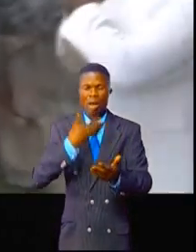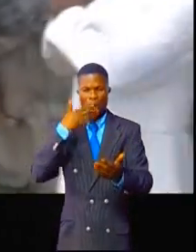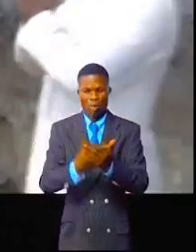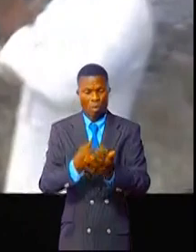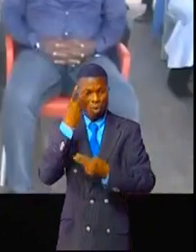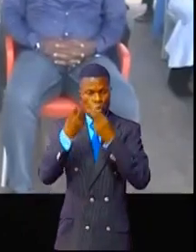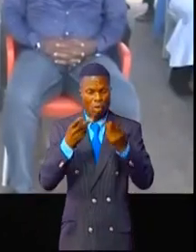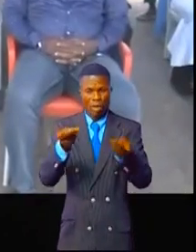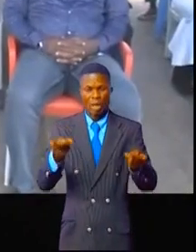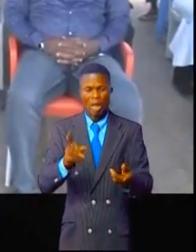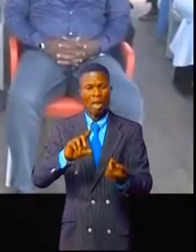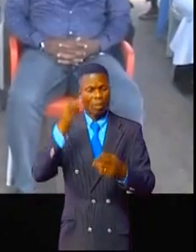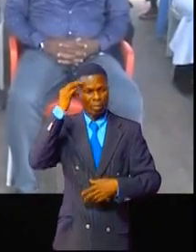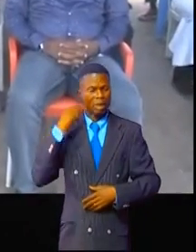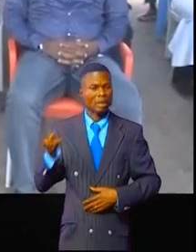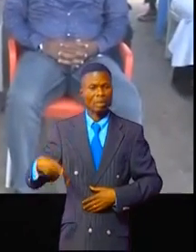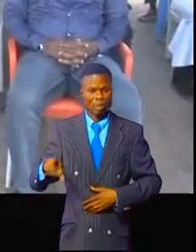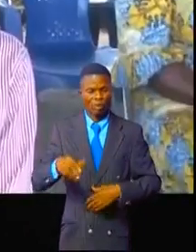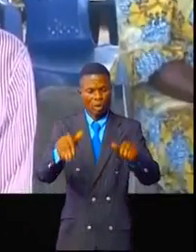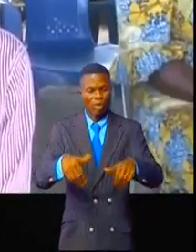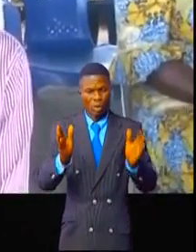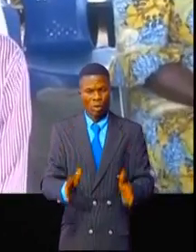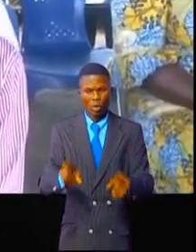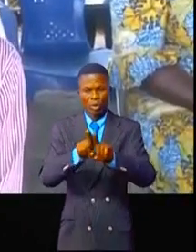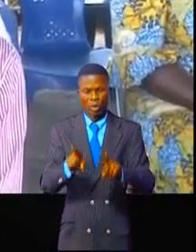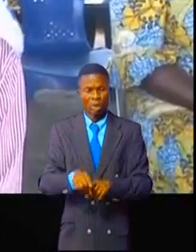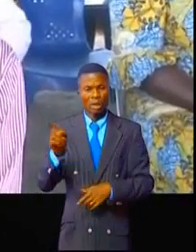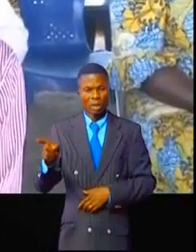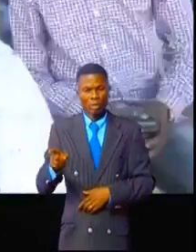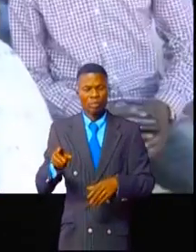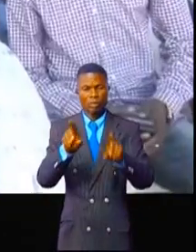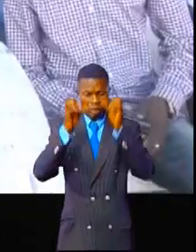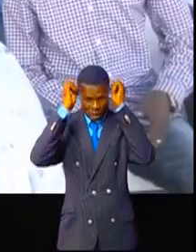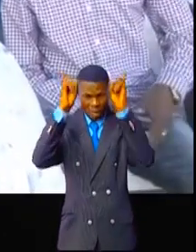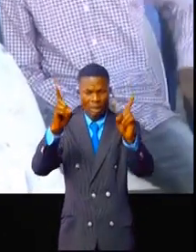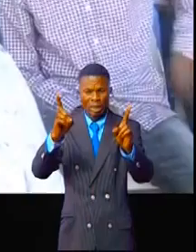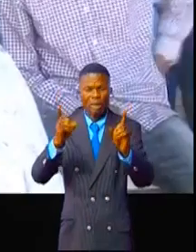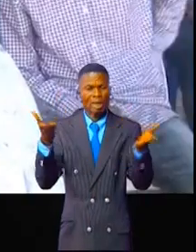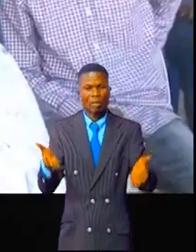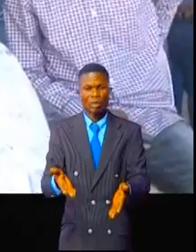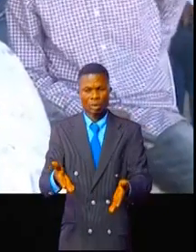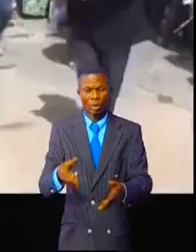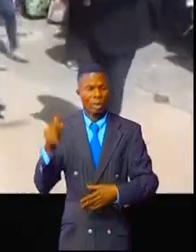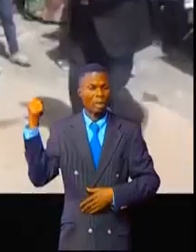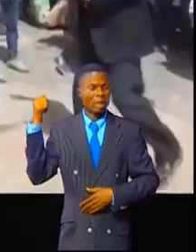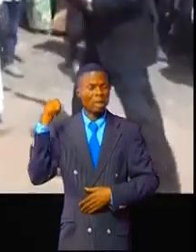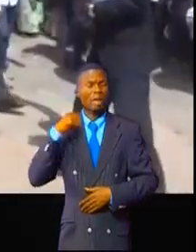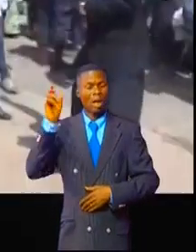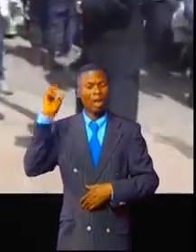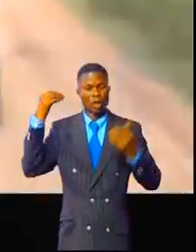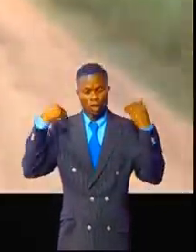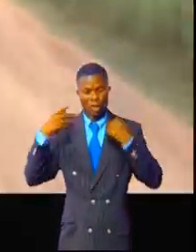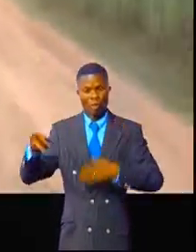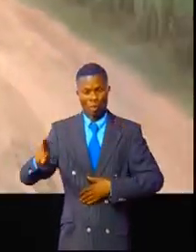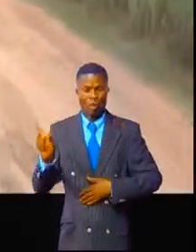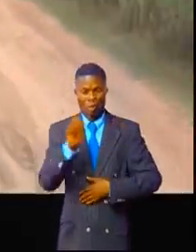le centre en compagnie de ses ministres provinciaux de l'agriculture à saint-joseph kayumba et de l'éducation prudence kabange l'autorité provinciale s'est rendu tour à tour